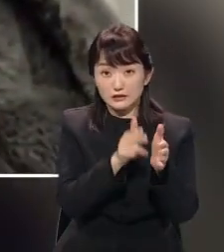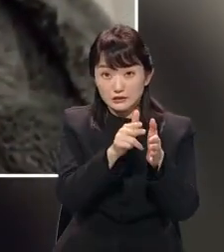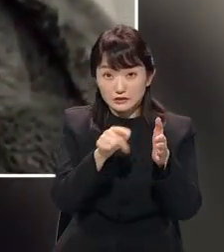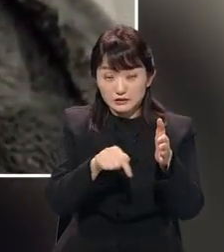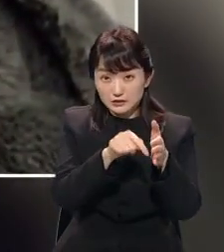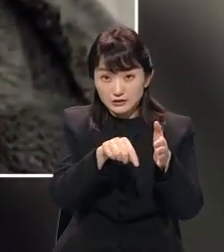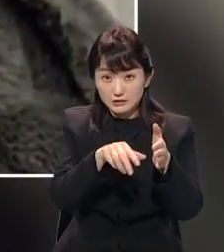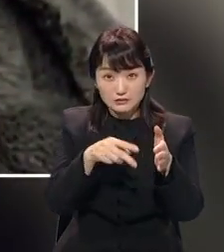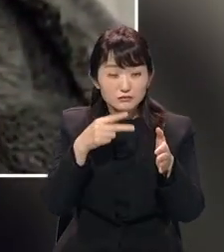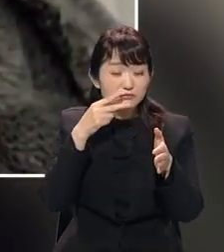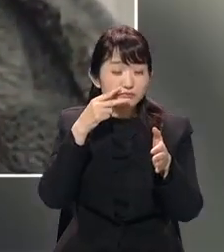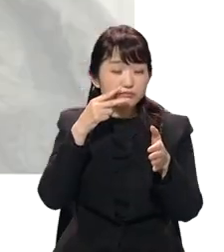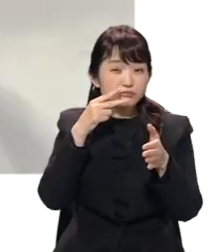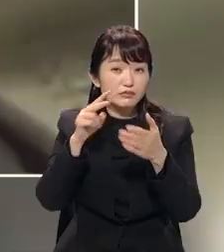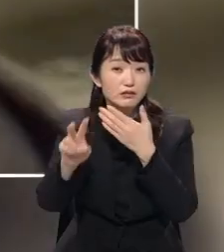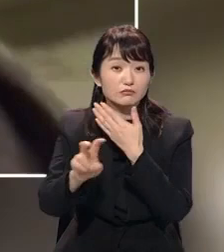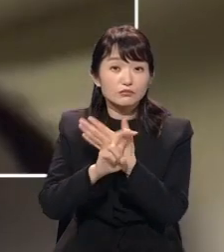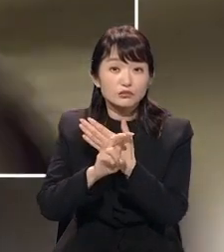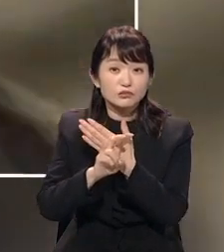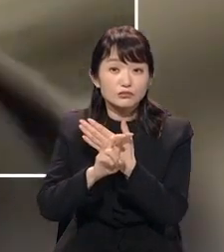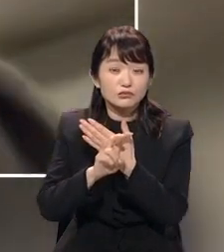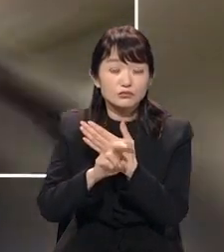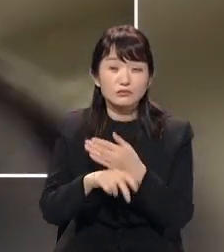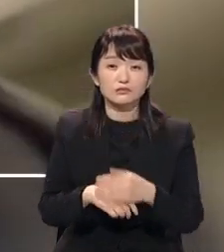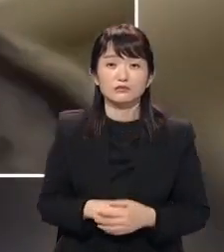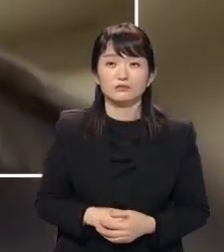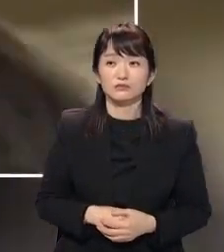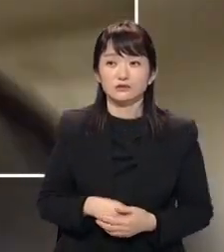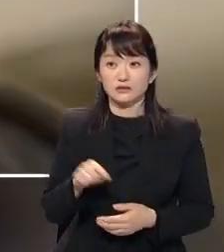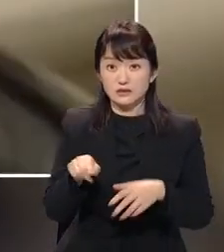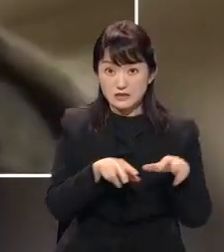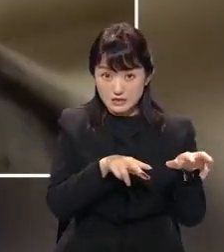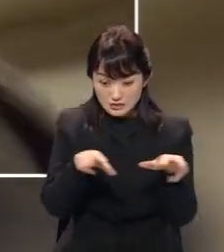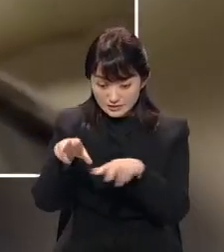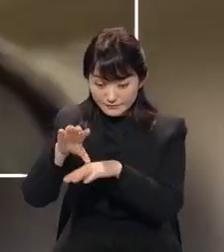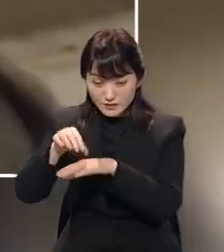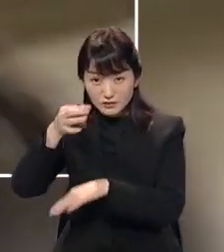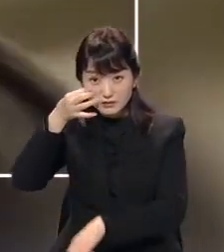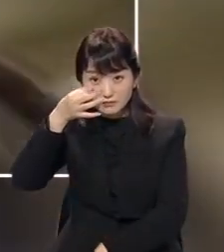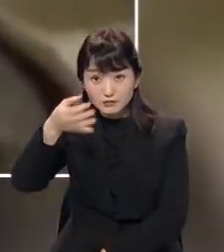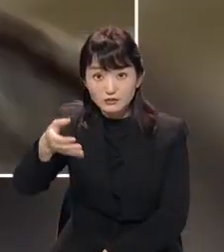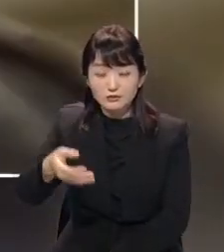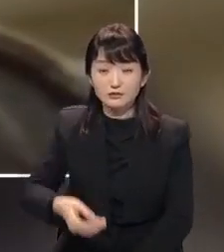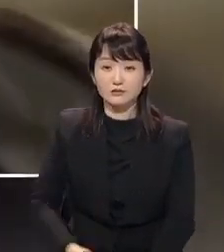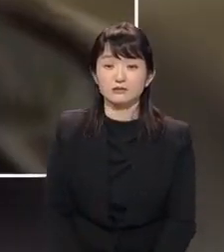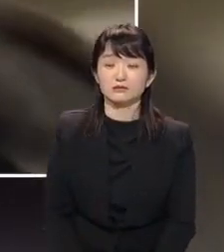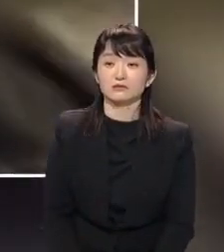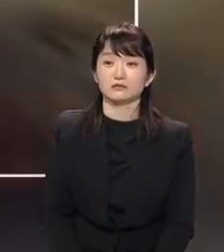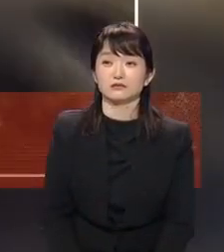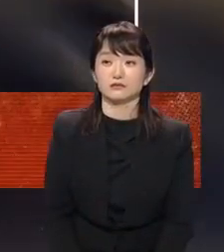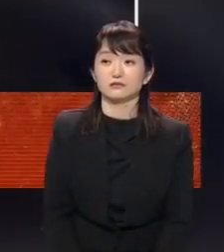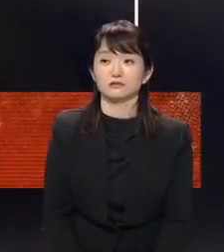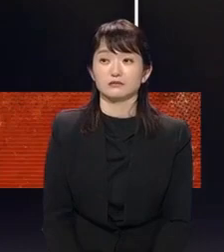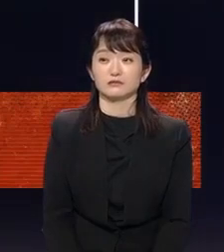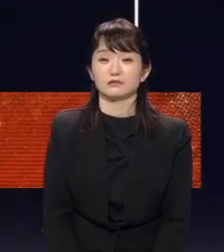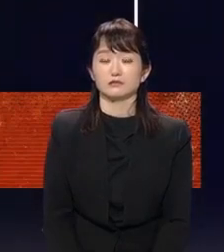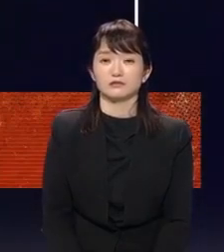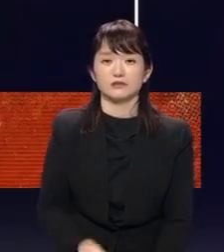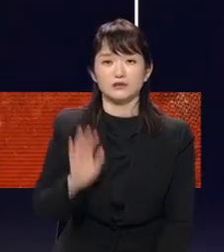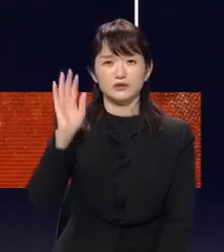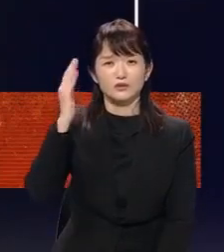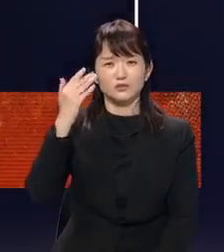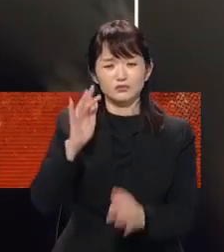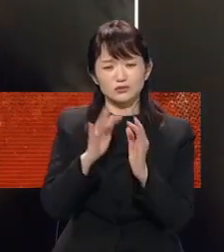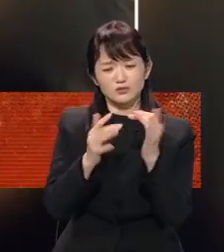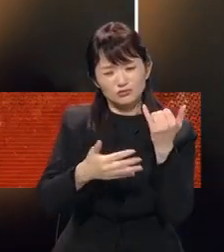흡연 당연히 불법 아닙니까? 자 양 변호사님 그런데 그걸 생방송으로까지 보여주고 있어요. 저는 요즘 그 유튜버들이 가끔